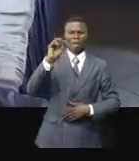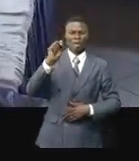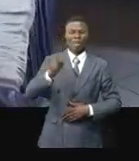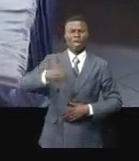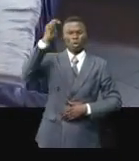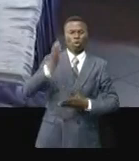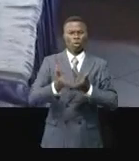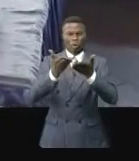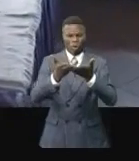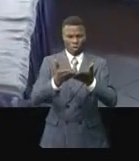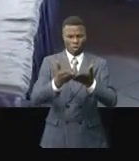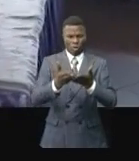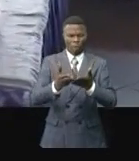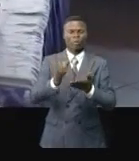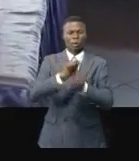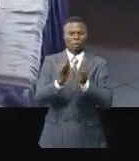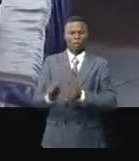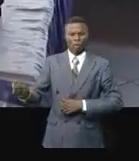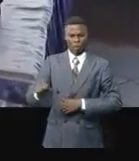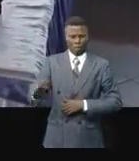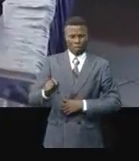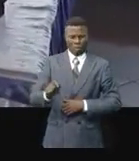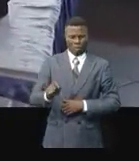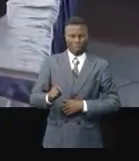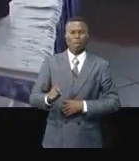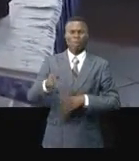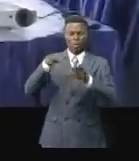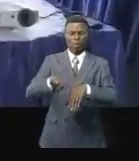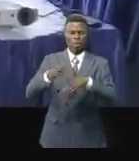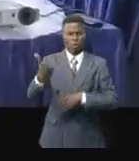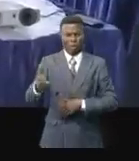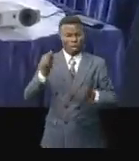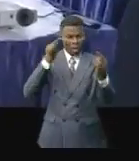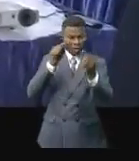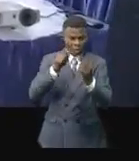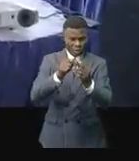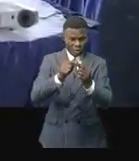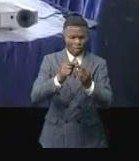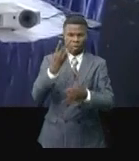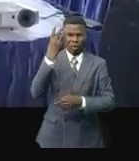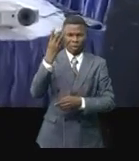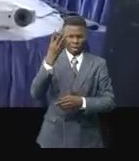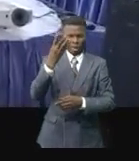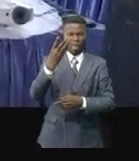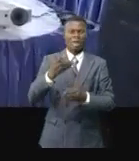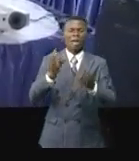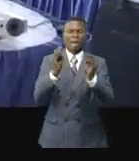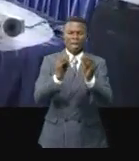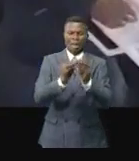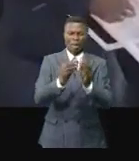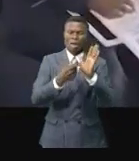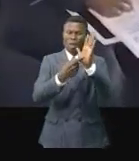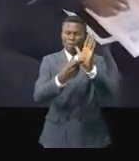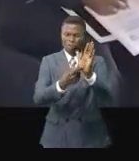Kivu, dont les entités sont situées dans les sous-bassins de la Semouliki. L'objectif visé par ce cadre d'échange est de présenter les